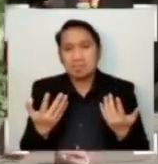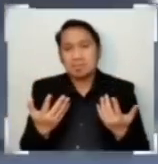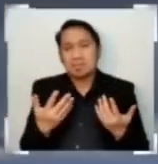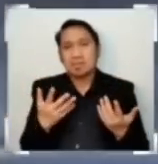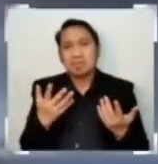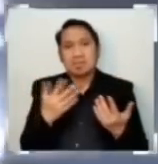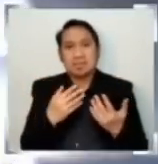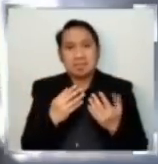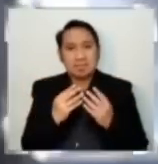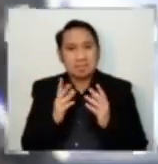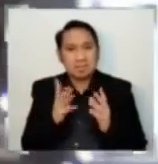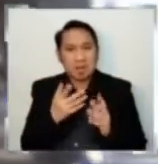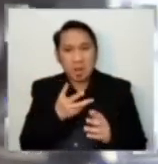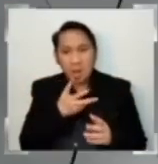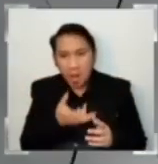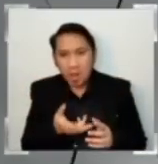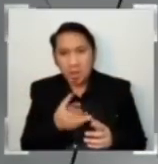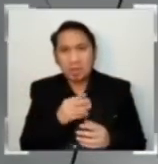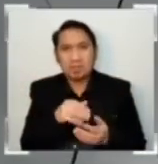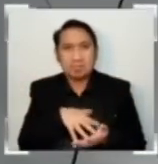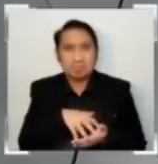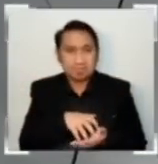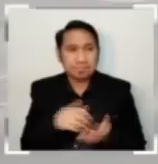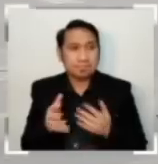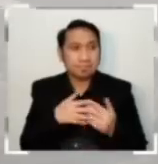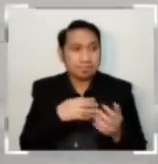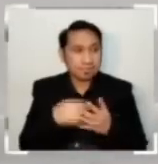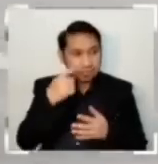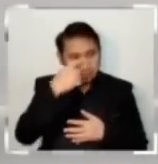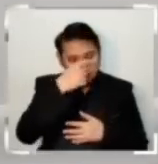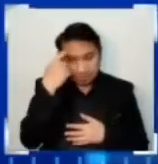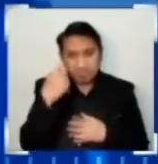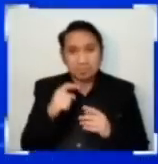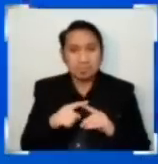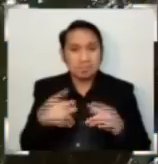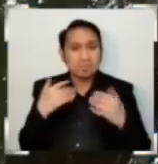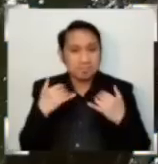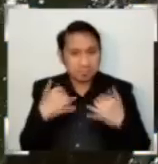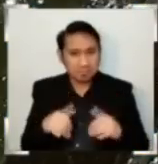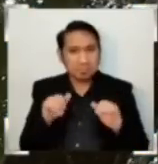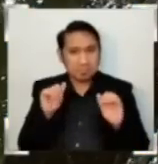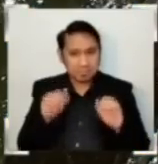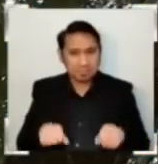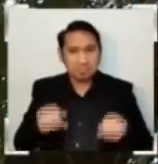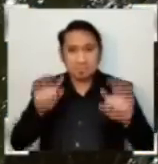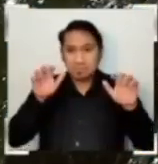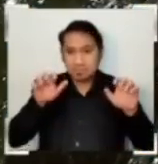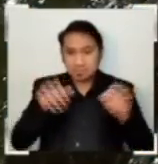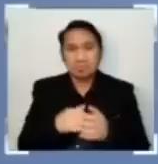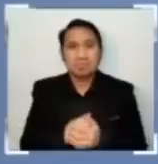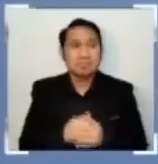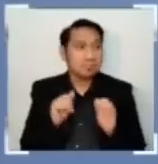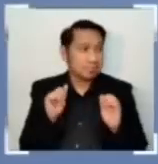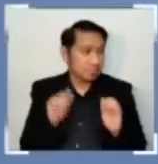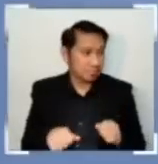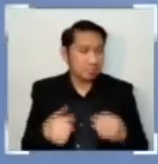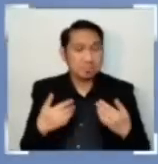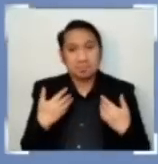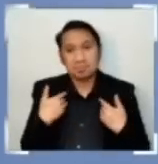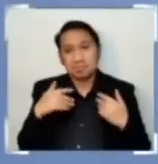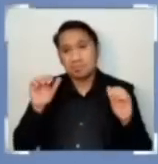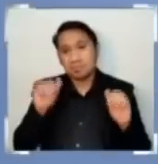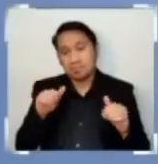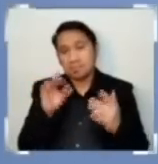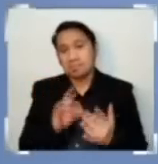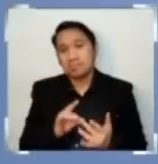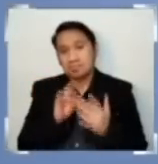pagsusuka at panghihina. Pero kahit tag-init na, posible pa rin daw ang pag-ulan. May posibilidad din ng mga biglang pag-ulan, lalo sa dakong